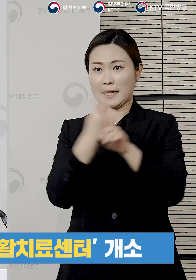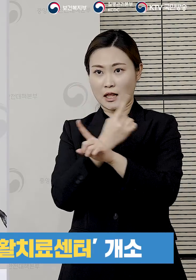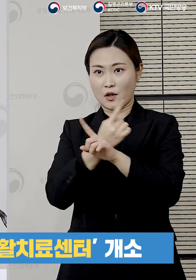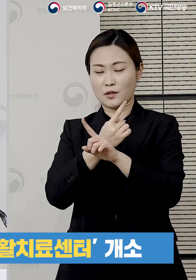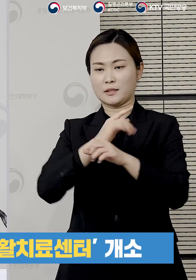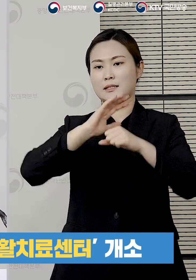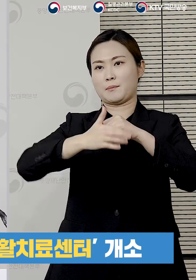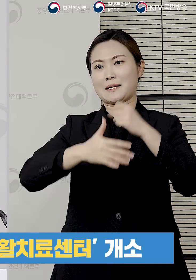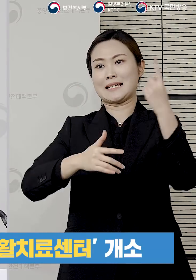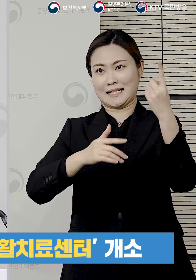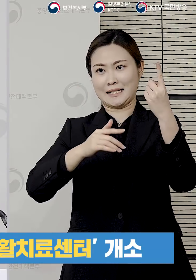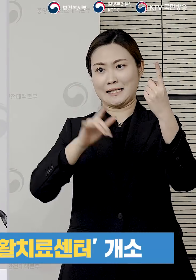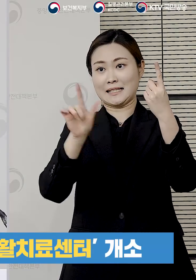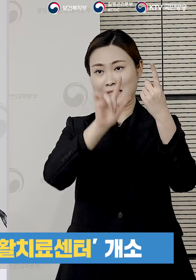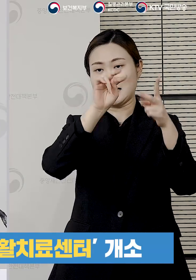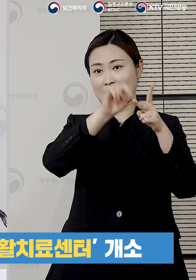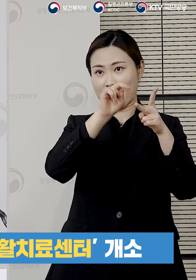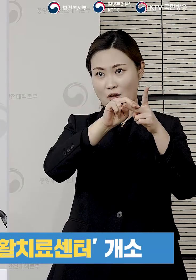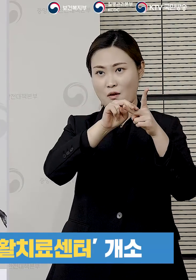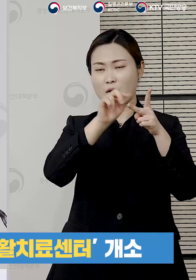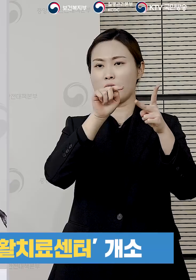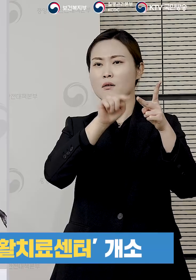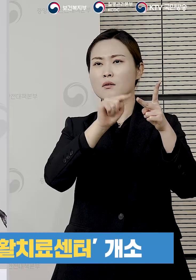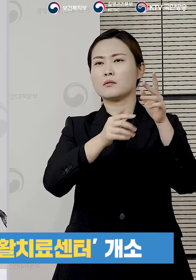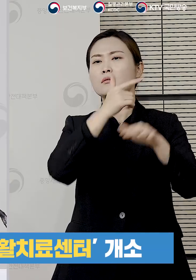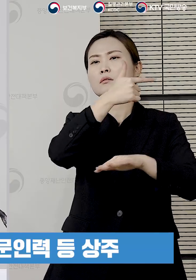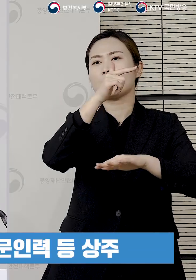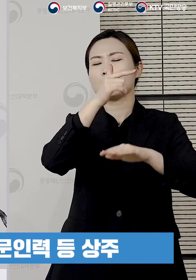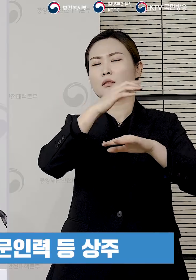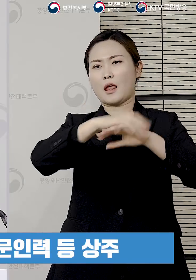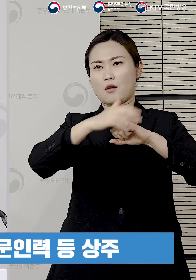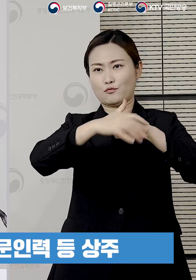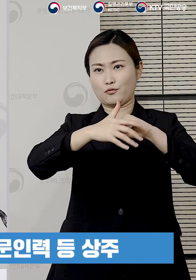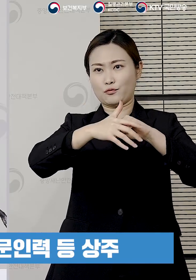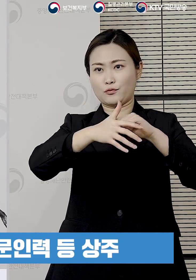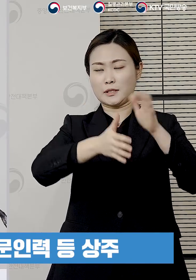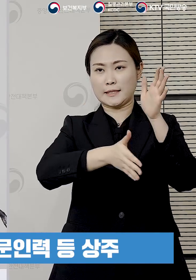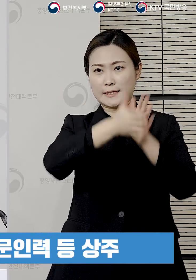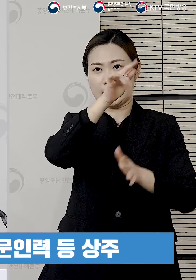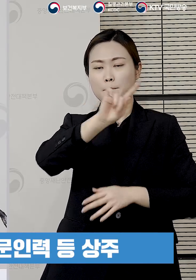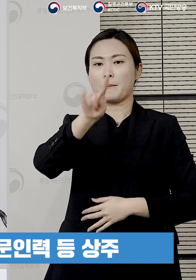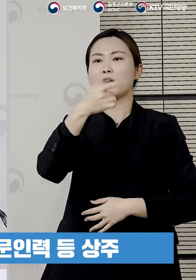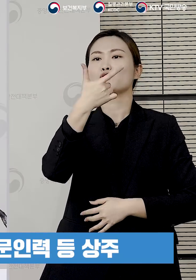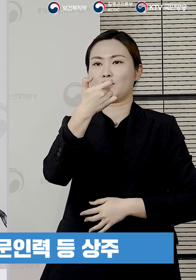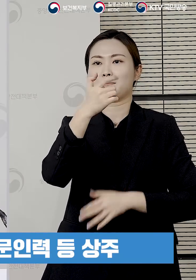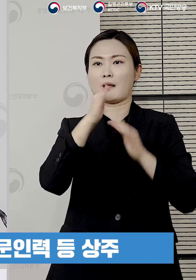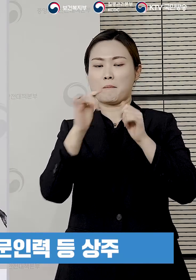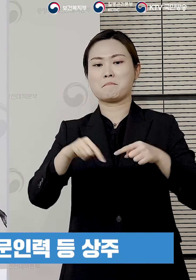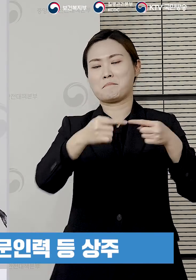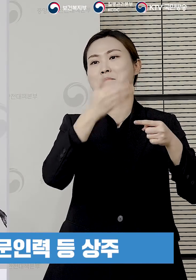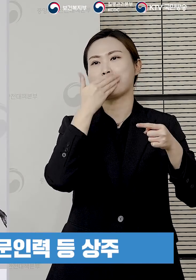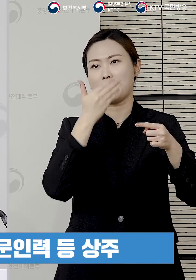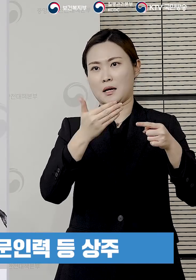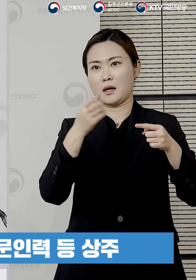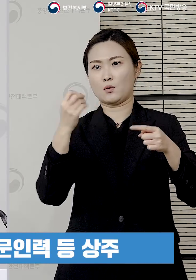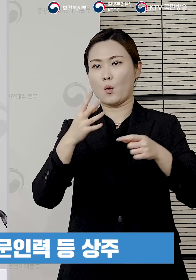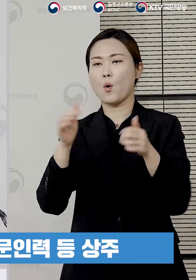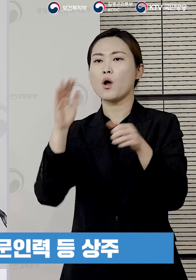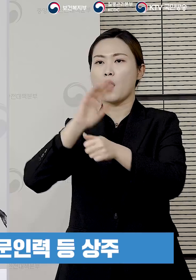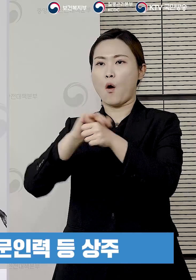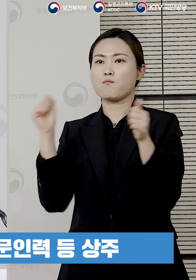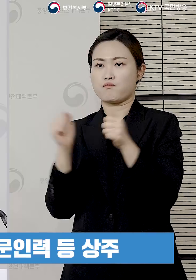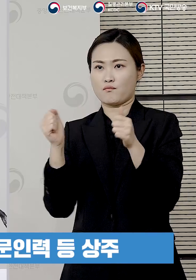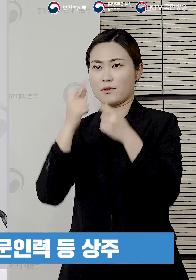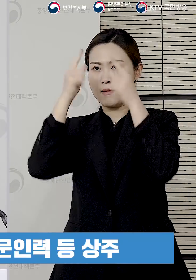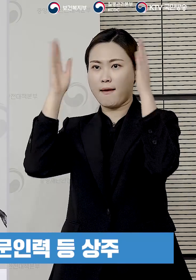번째 생활치료센터인 대구 1 생활치료센터는 대구시의 경증 환자 160명의 입소가